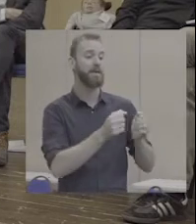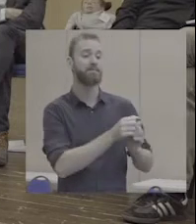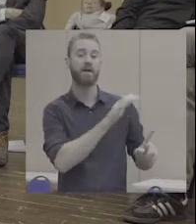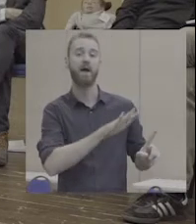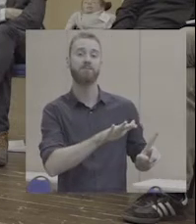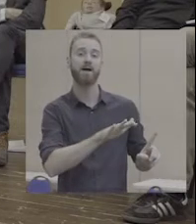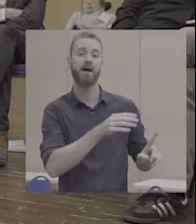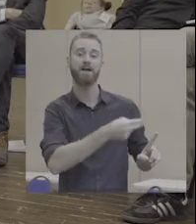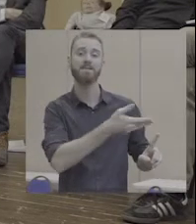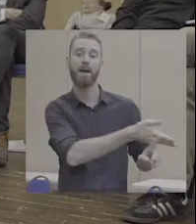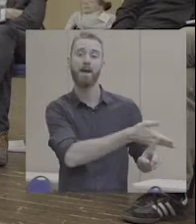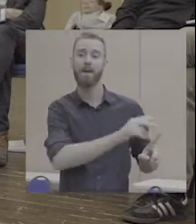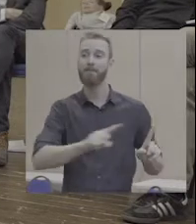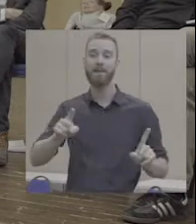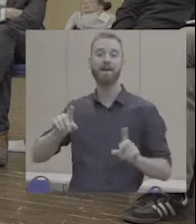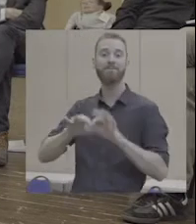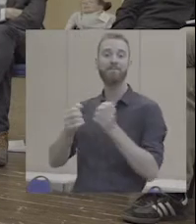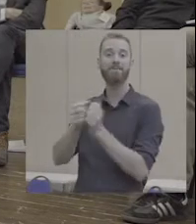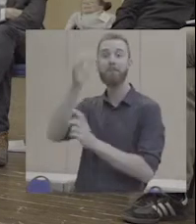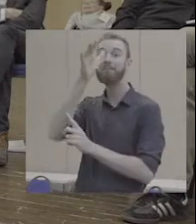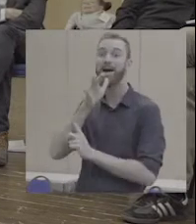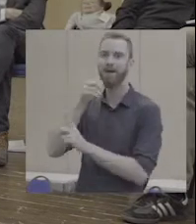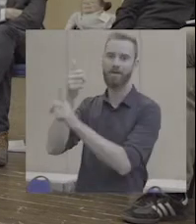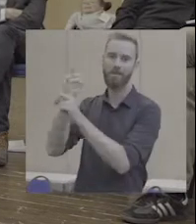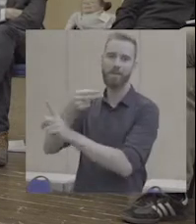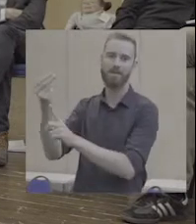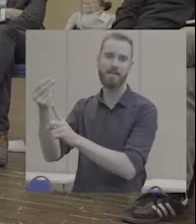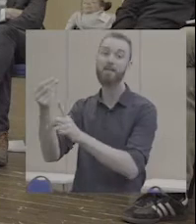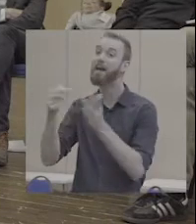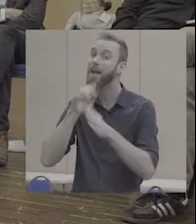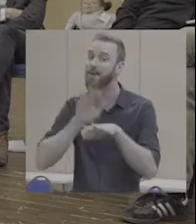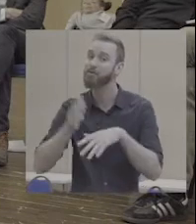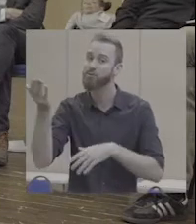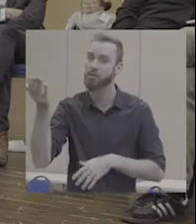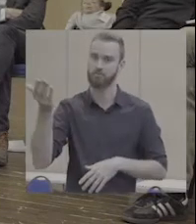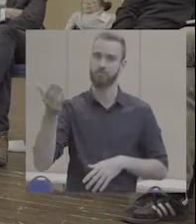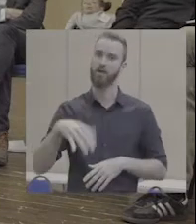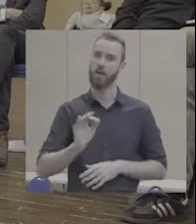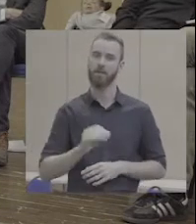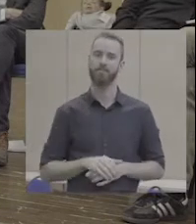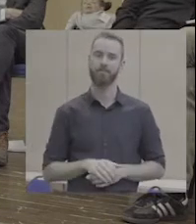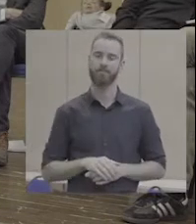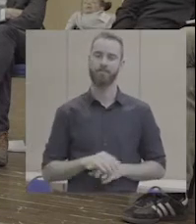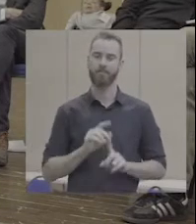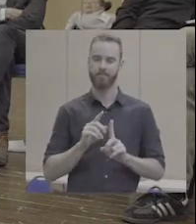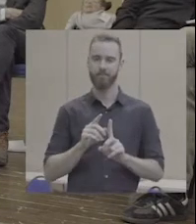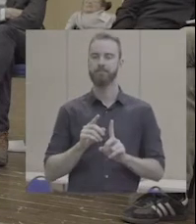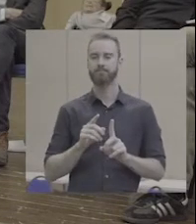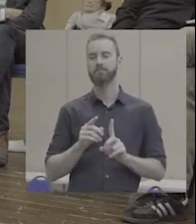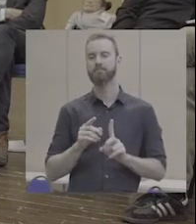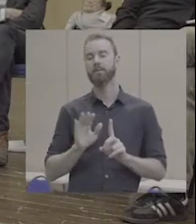avec un parent en situation de handicap? Quand j'ai des travailleurs